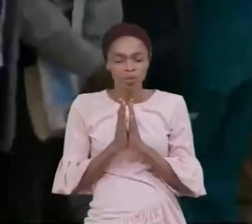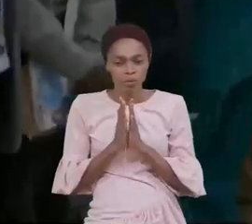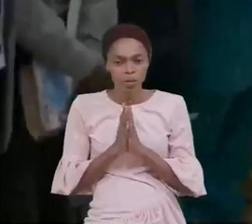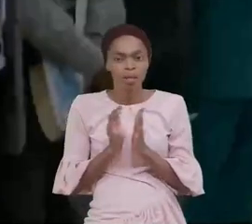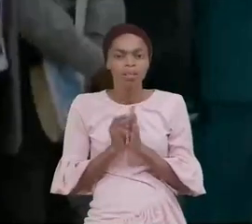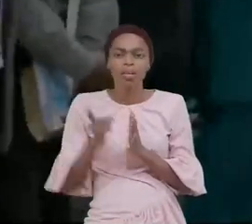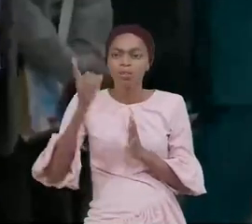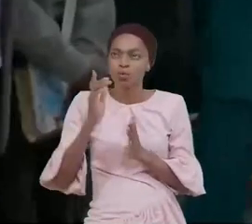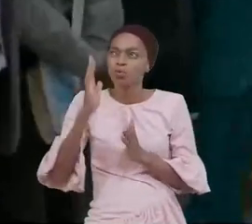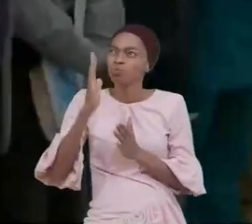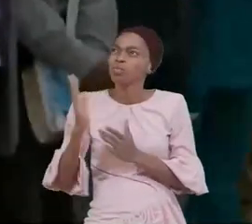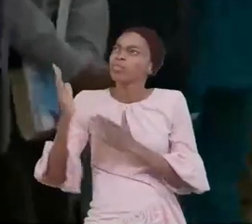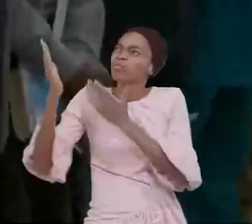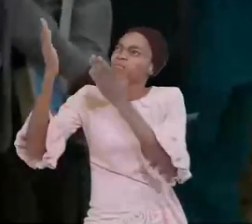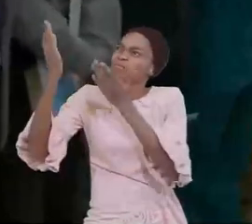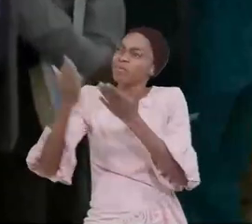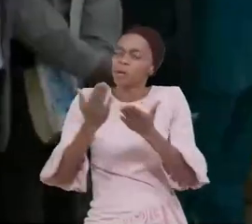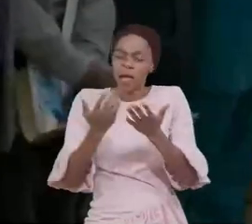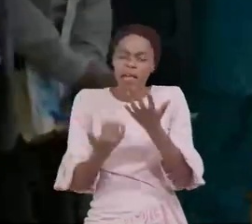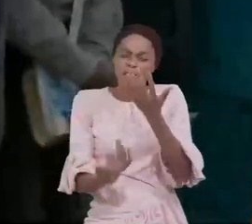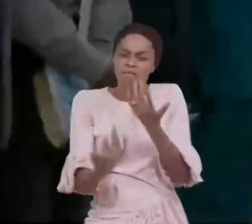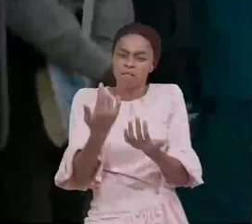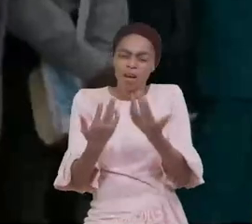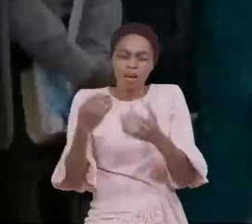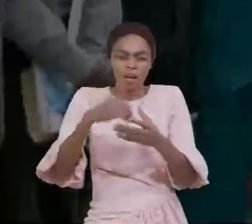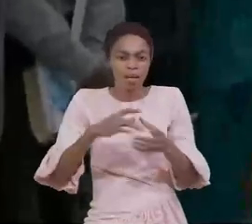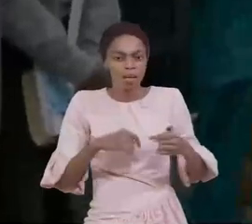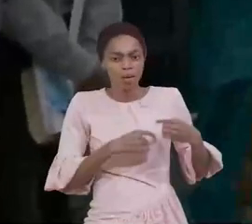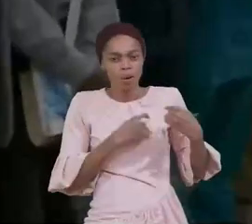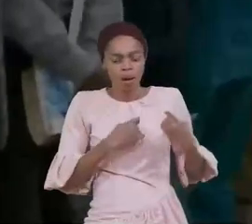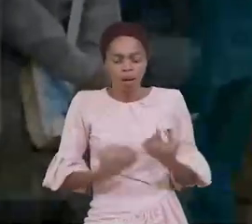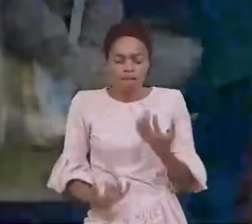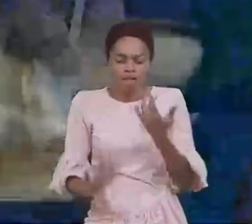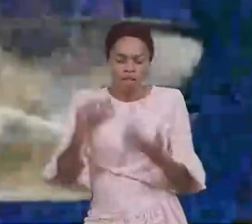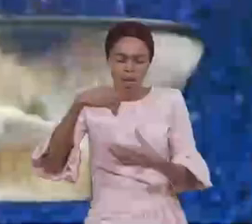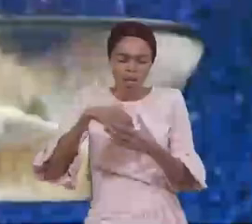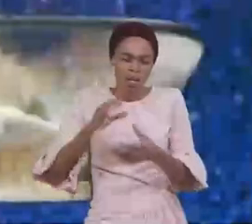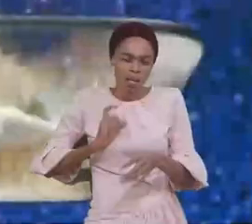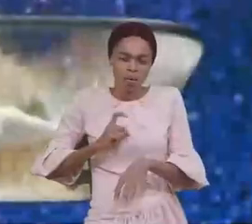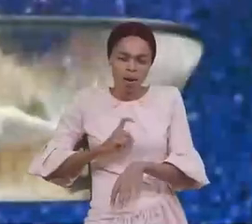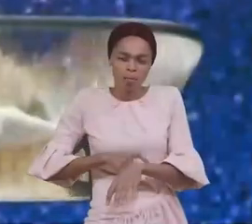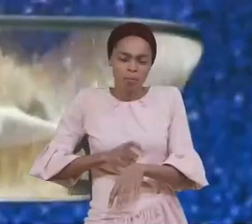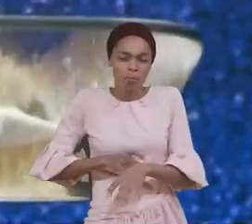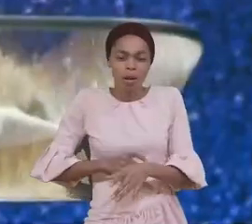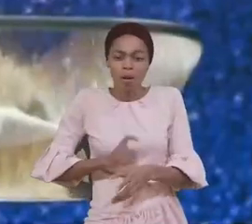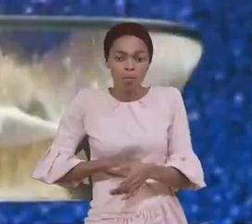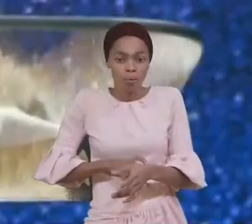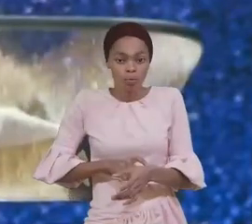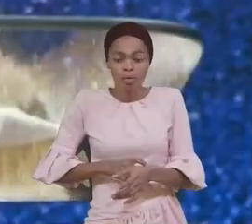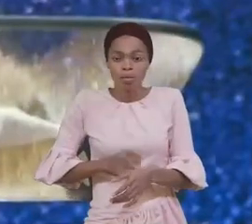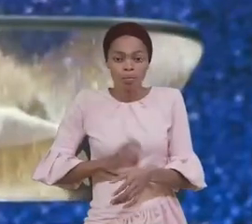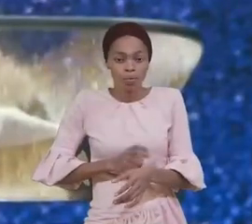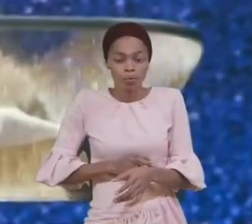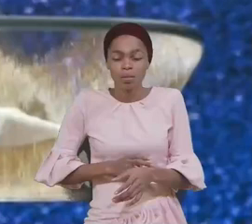Que Dieu ramène le feu. Le feu dans vos os. Le feu dans votre cœur.